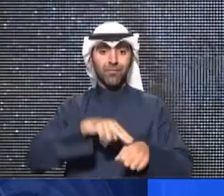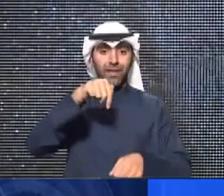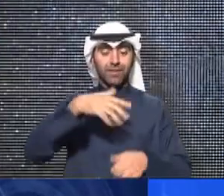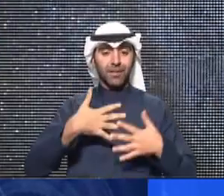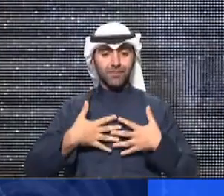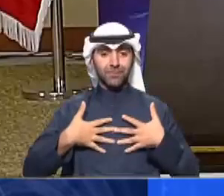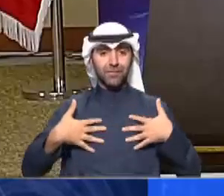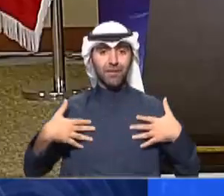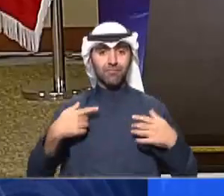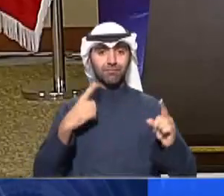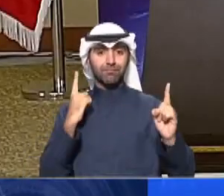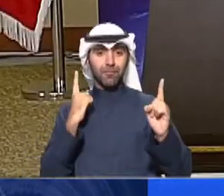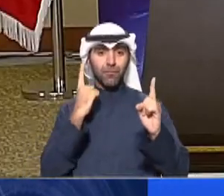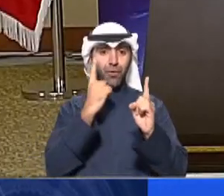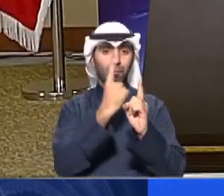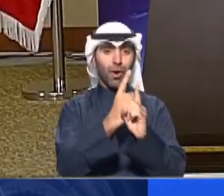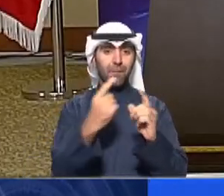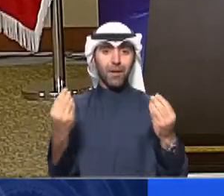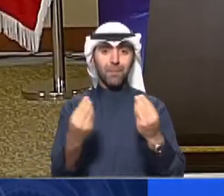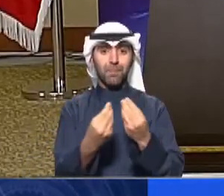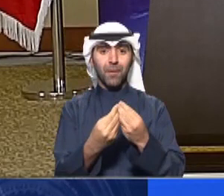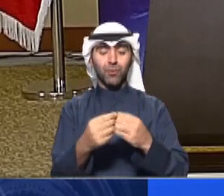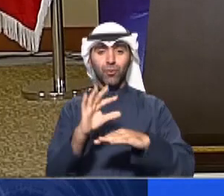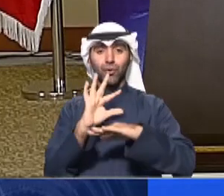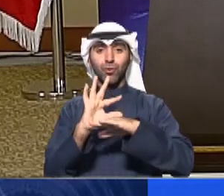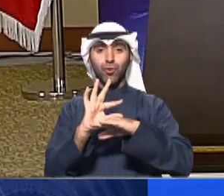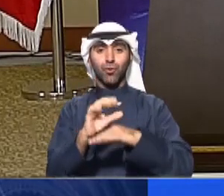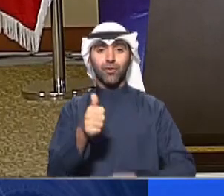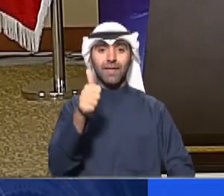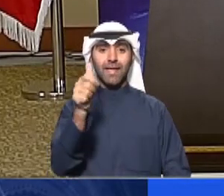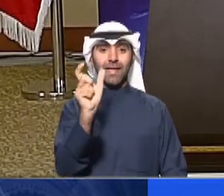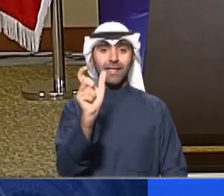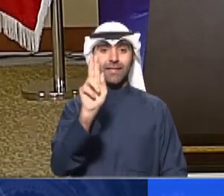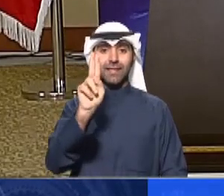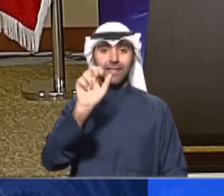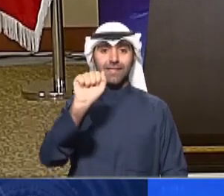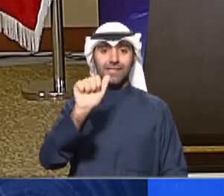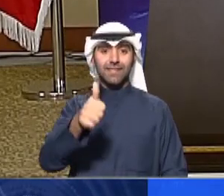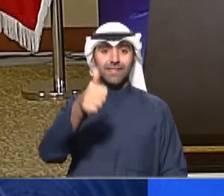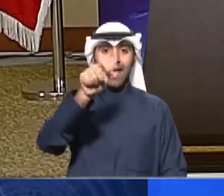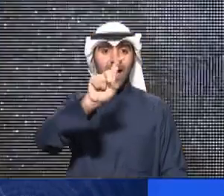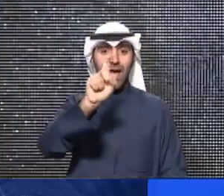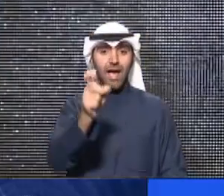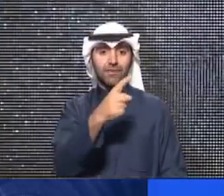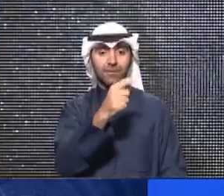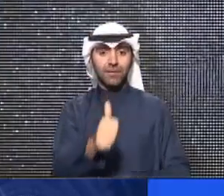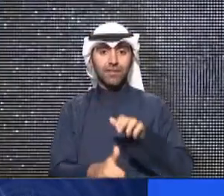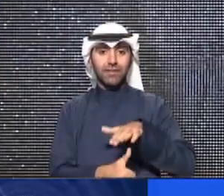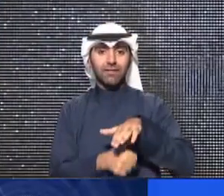الله تعالى راح تكون معنا الدكتورة انتصار الهندال، رئيس فريق الطب الوقائي